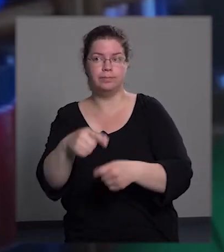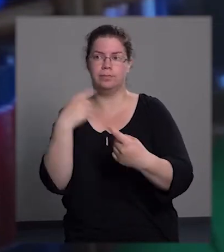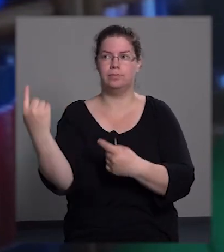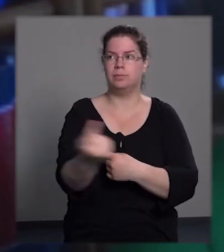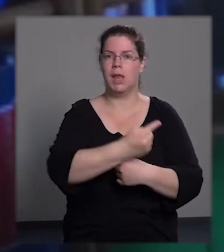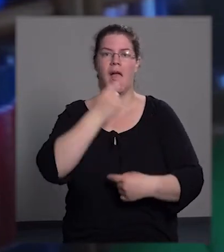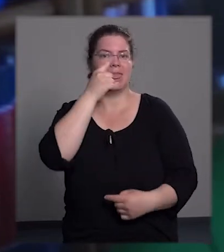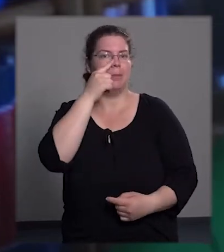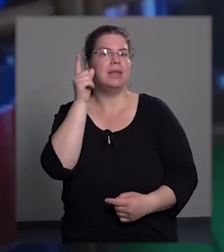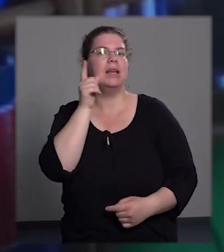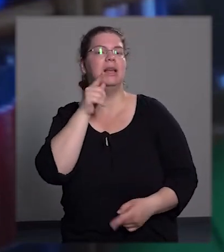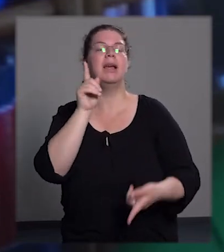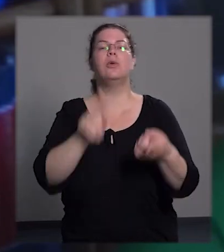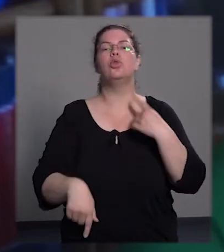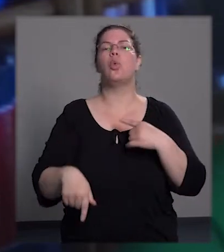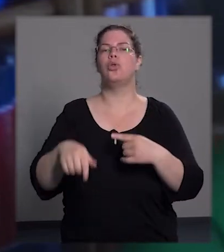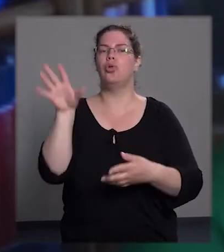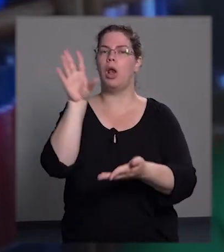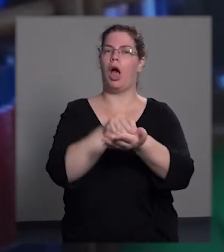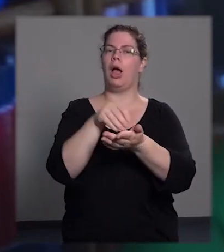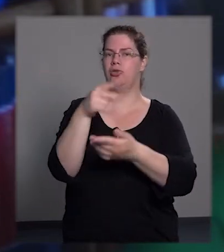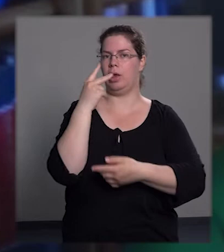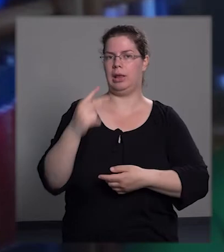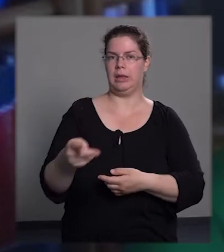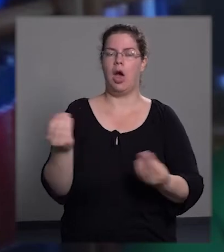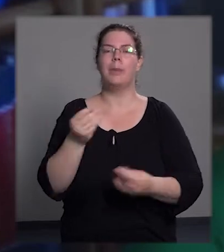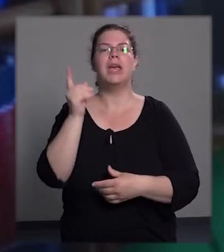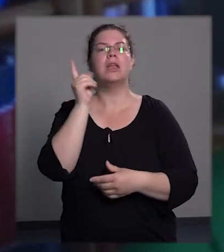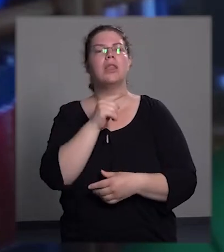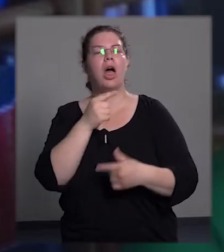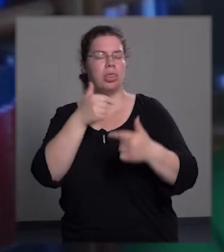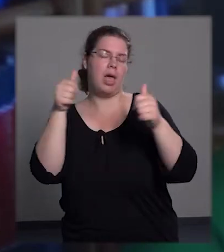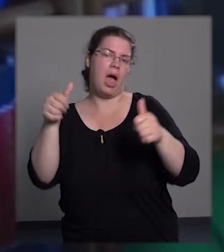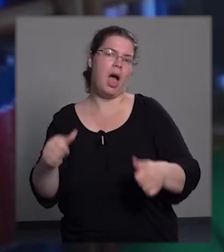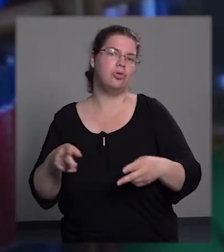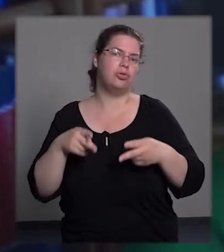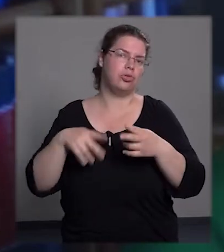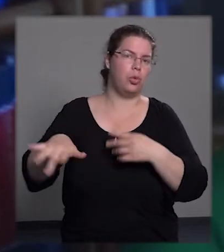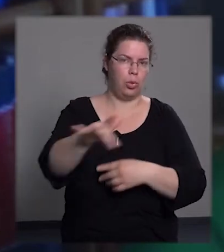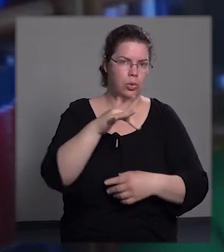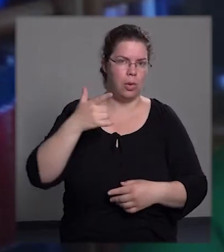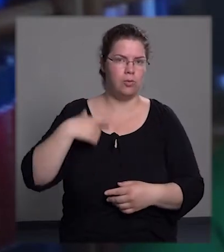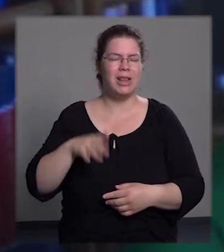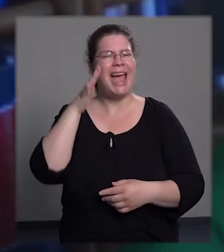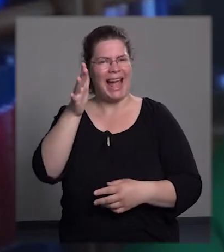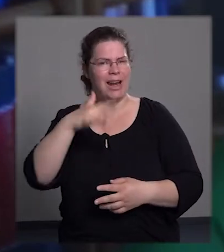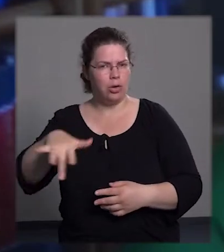Lili legutolsó lakásában találja magát, ami a Tanács körúton, azaz Károly körúton volt a 7.